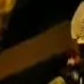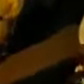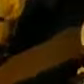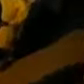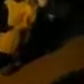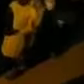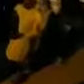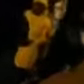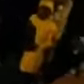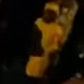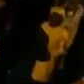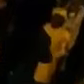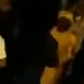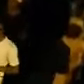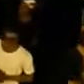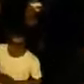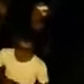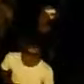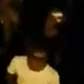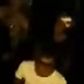examinez vos